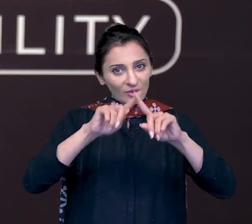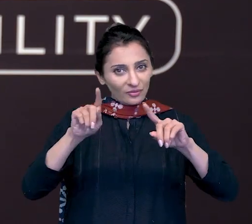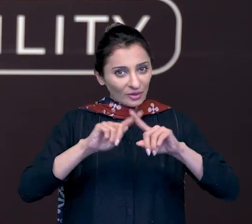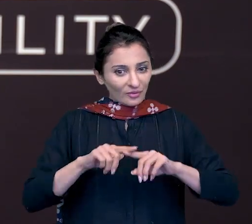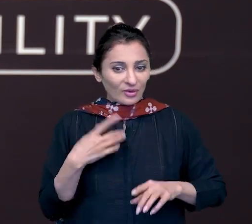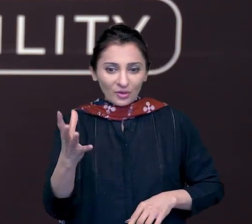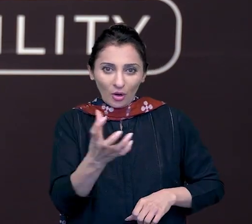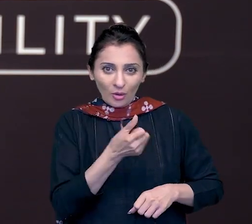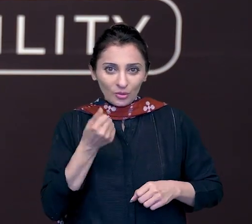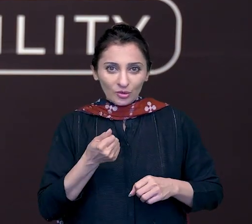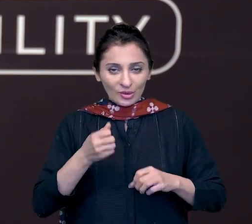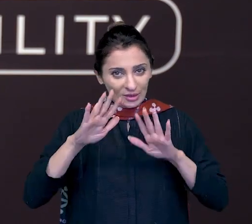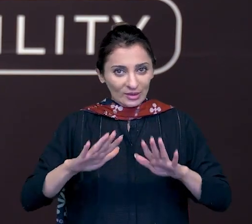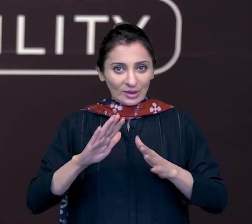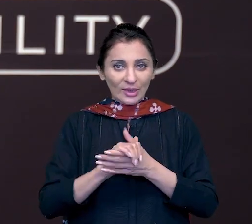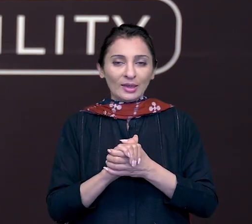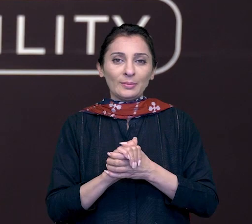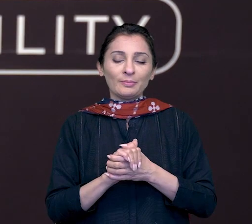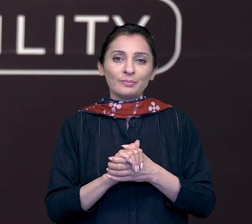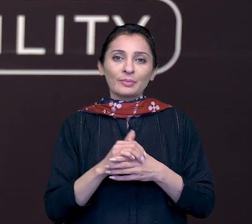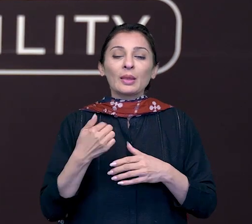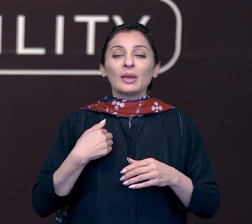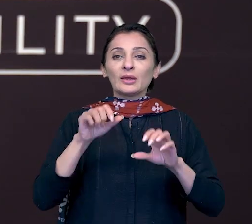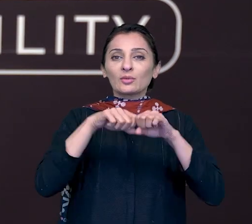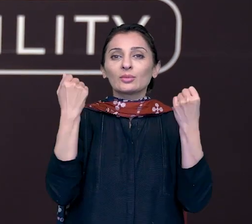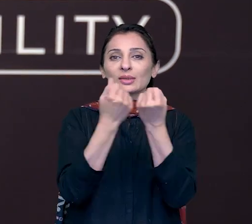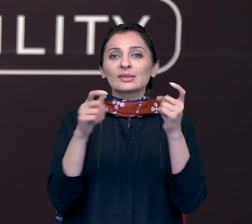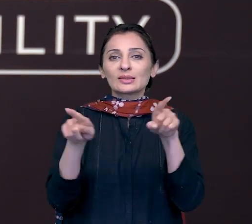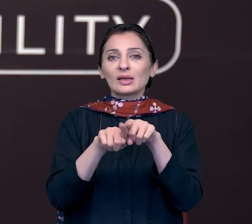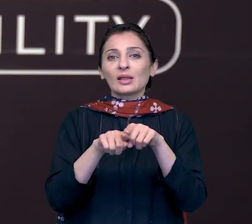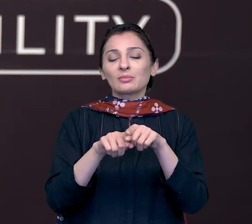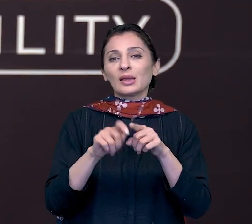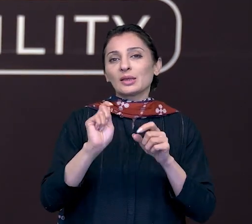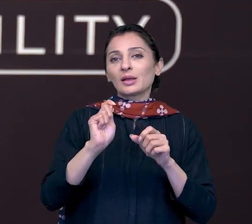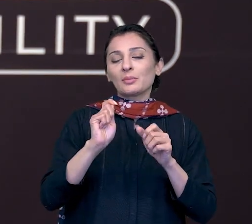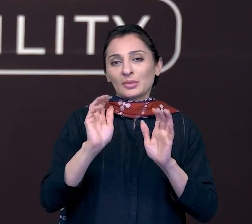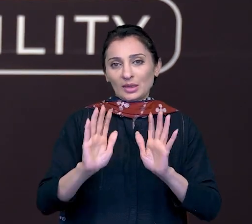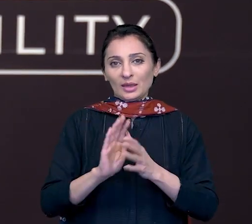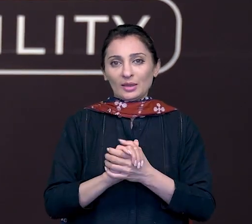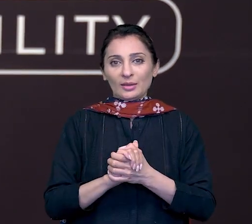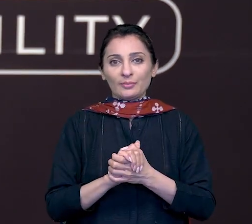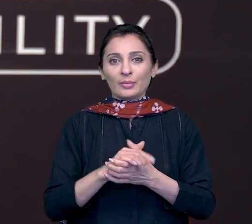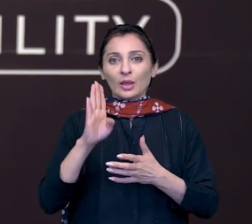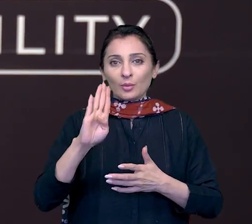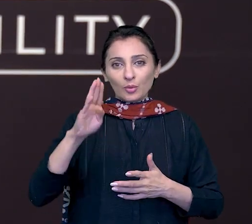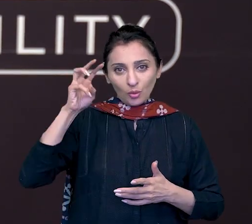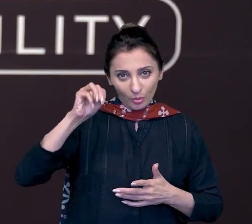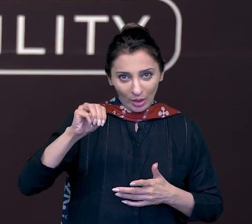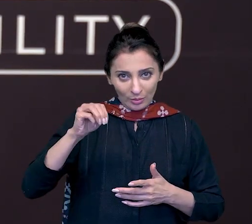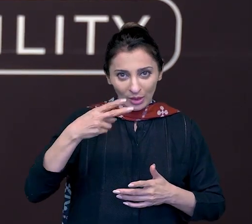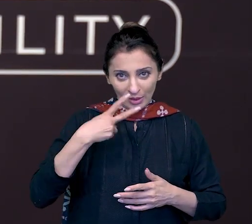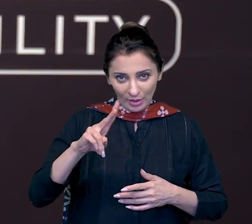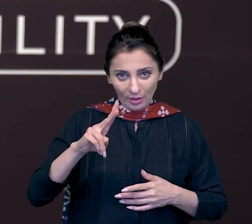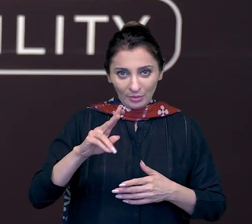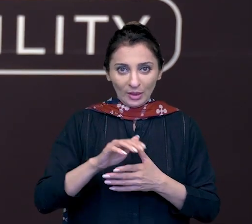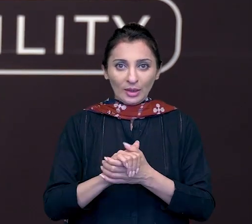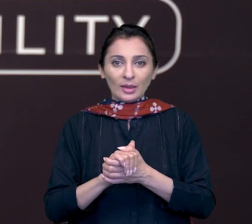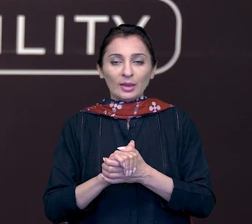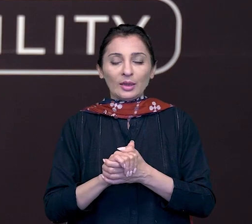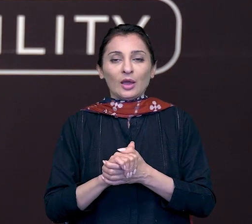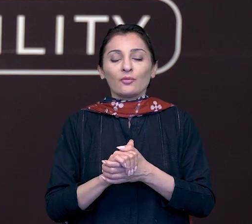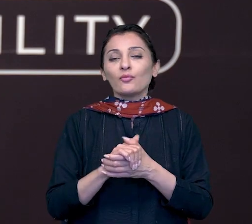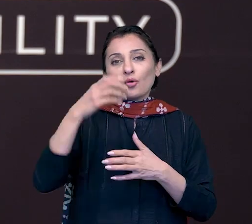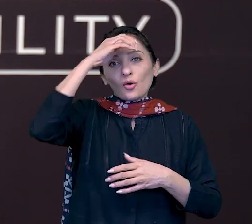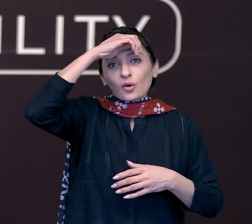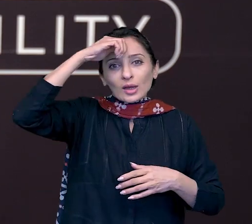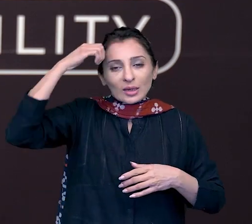ہیں. اس کے علاوہ بہت سی اور اپرچونیٹیز ہیں. ایک اور انسٹیٹیوٹ ہے جس کے ساتھ میں نے کام کرنا شروع کیا